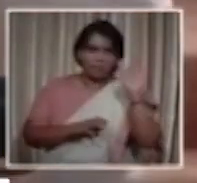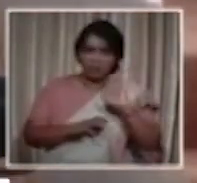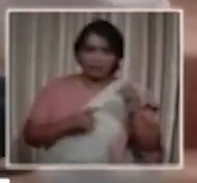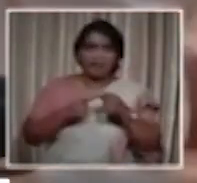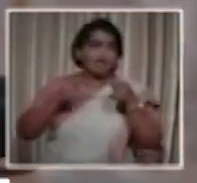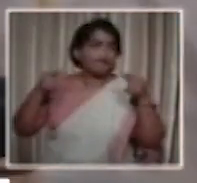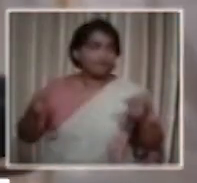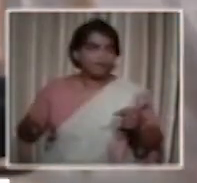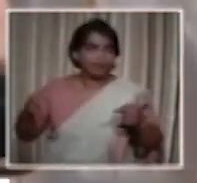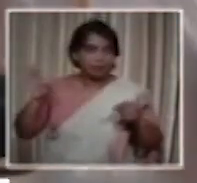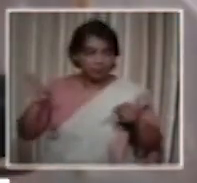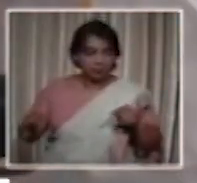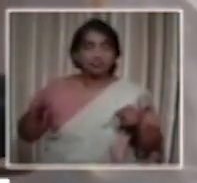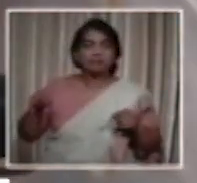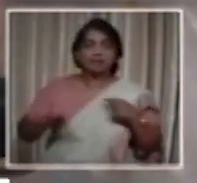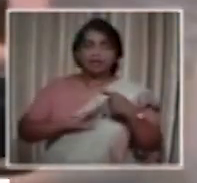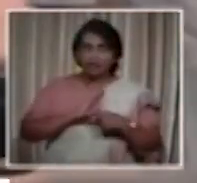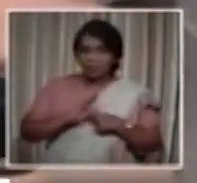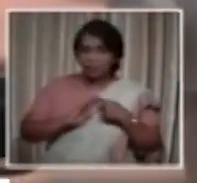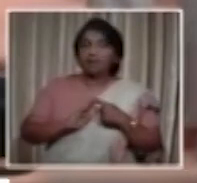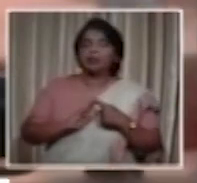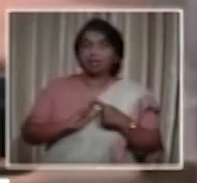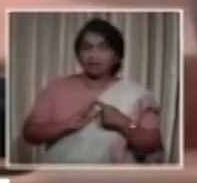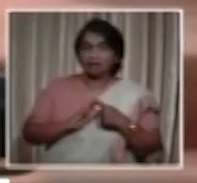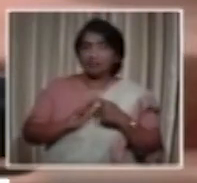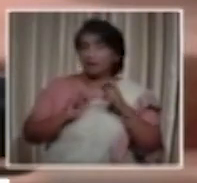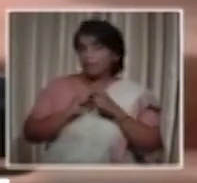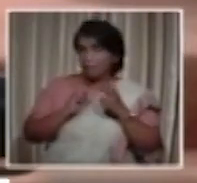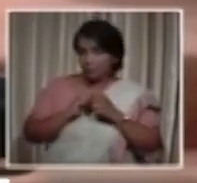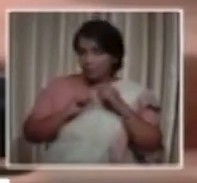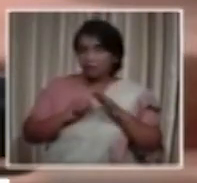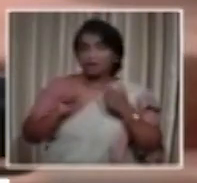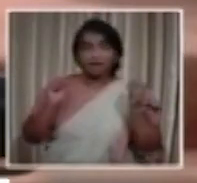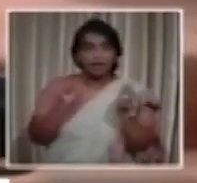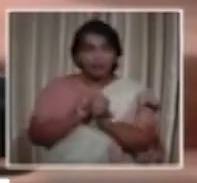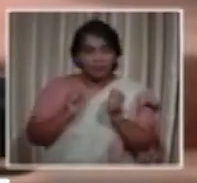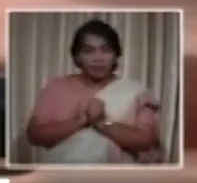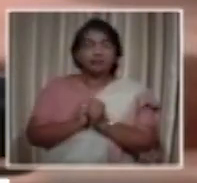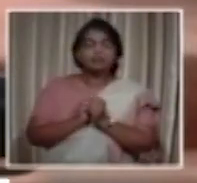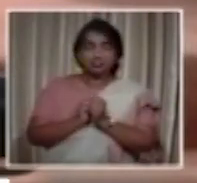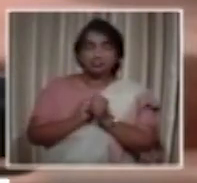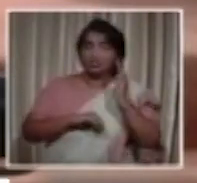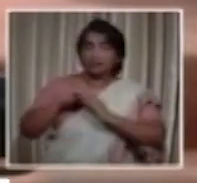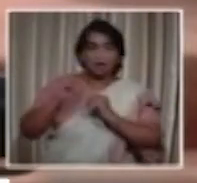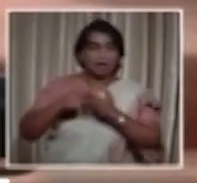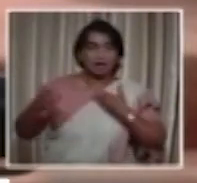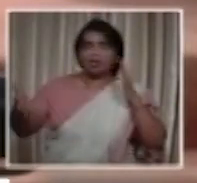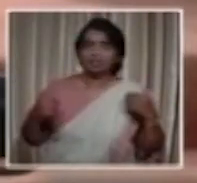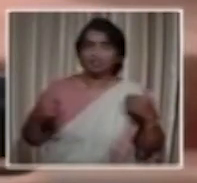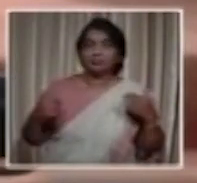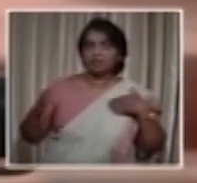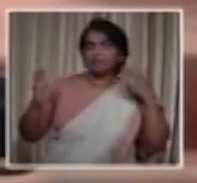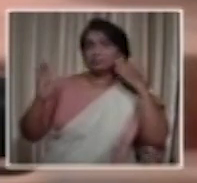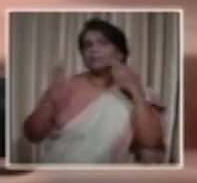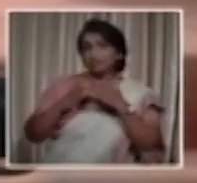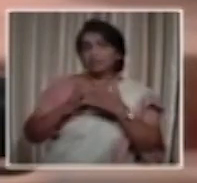විරුද්ධ පක්ෂයේ තියෙන මේ රටේ මේ තියෙන දරාරුම් තත්ත්වය ලොතරා කටයුතු කරන ඊනියා ක්‍රියාදාමයක් එක්ක අපේ සම්බන්ධයකුත් නැහැ